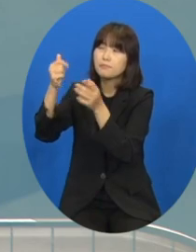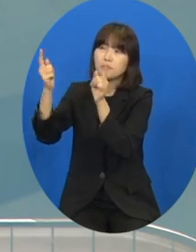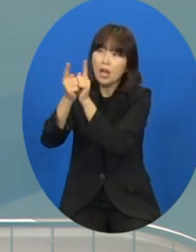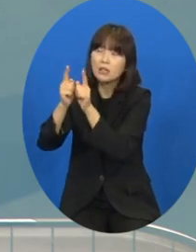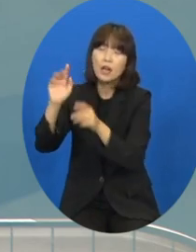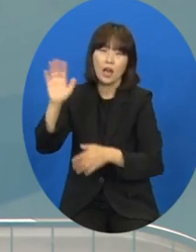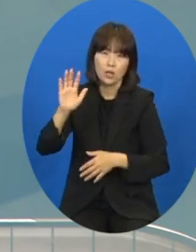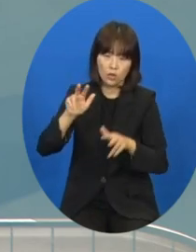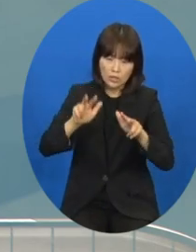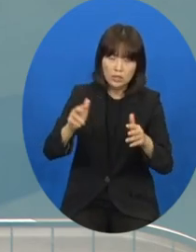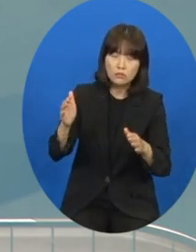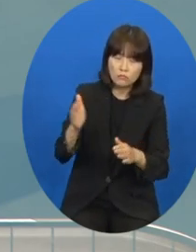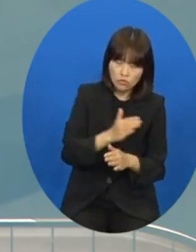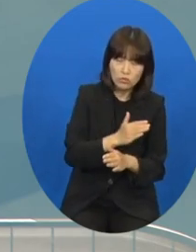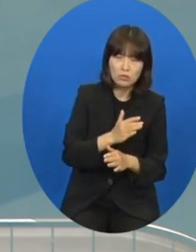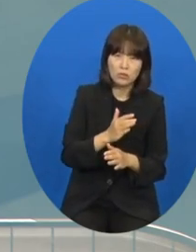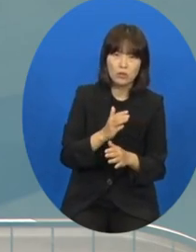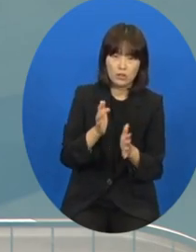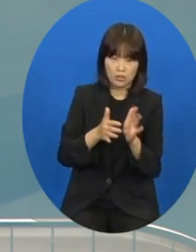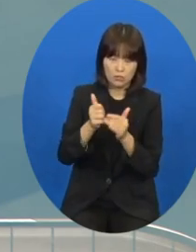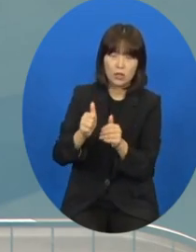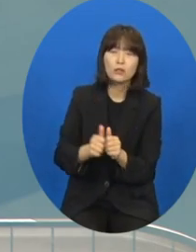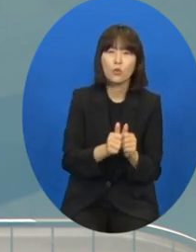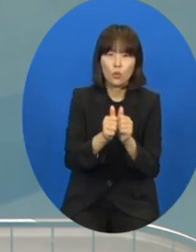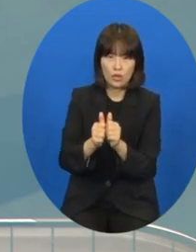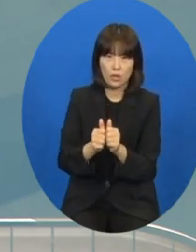하나님의 나라는 이미 시작이 되었어요.